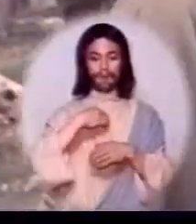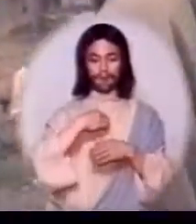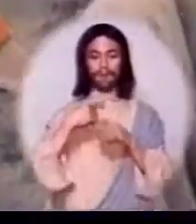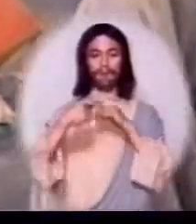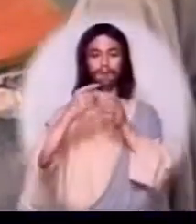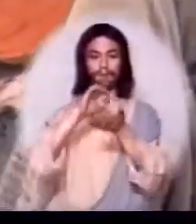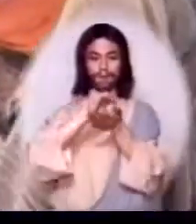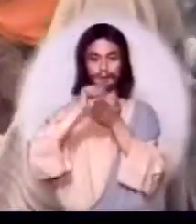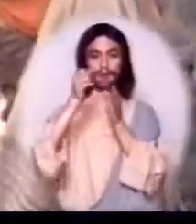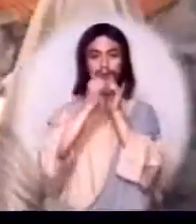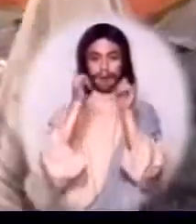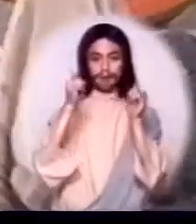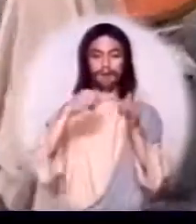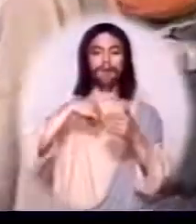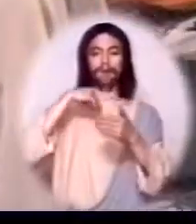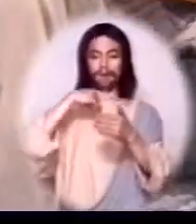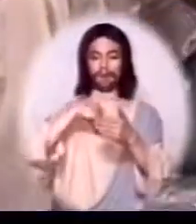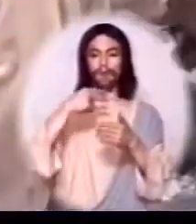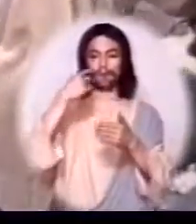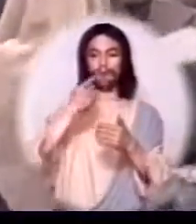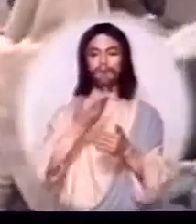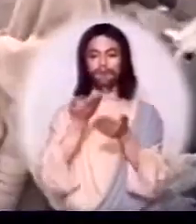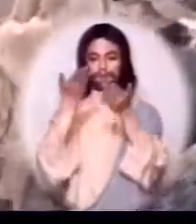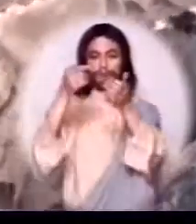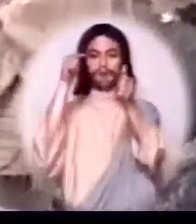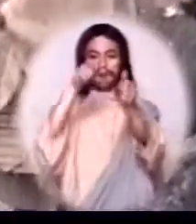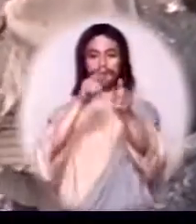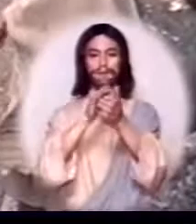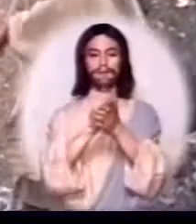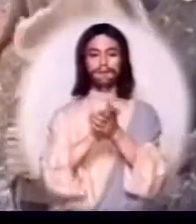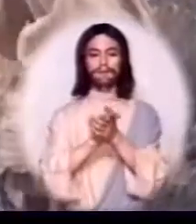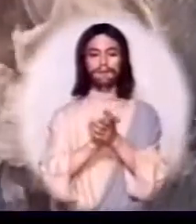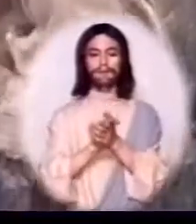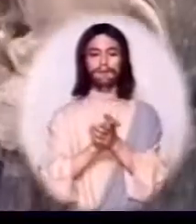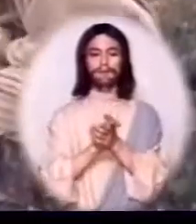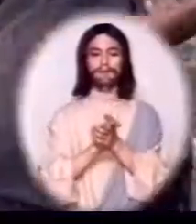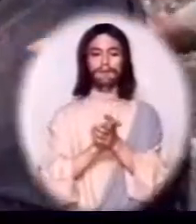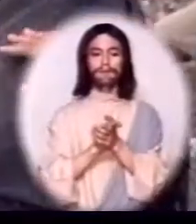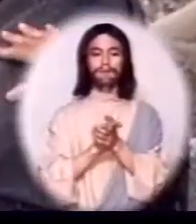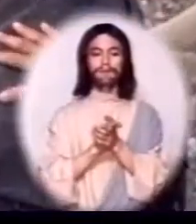겉옷을 빼앗는 자에게는 속옷도 주라.